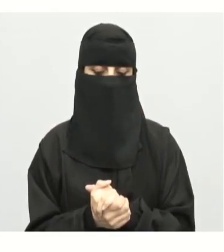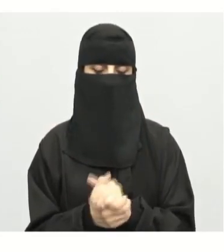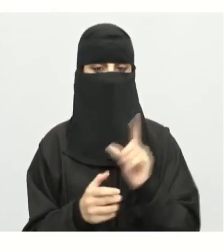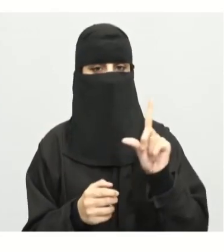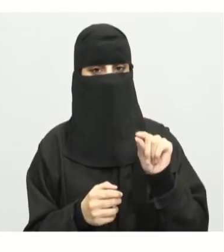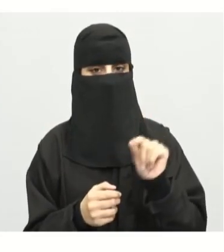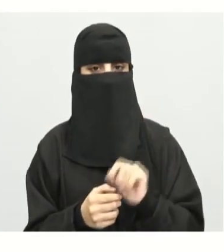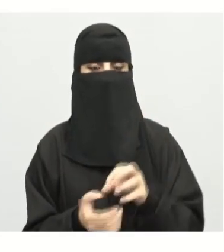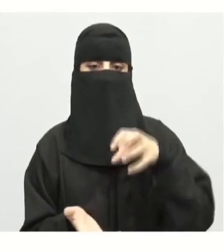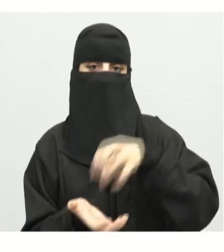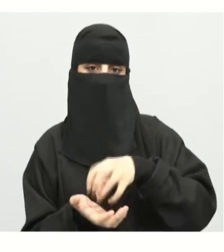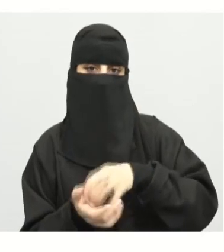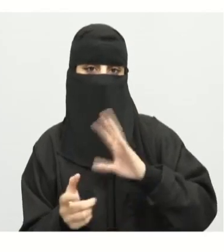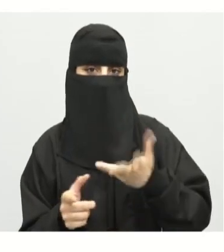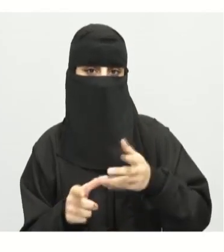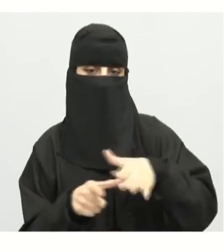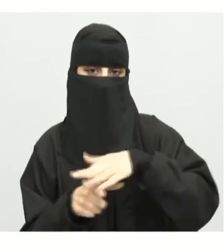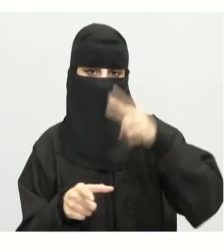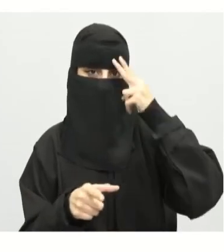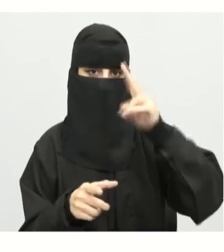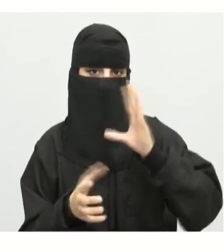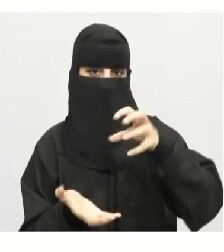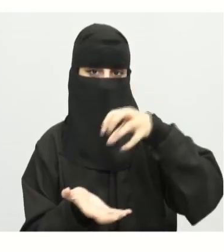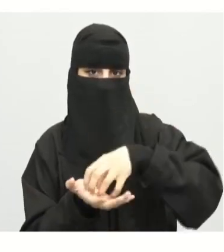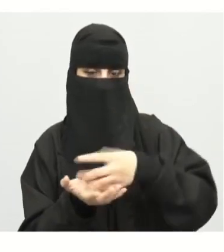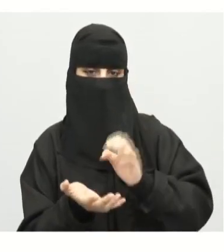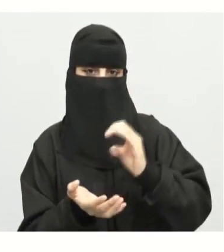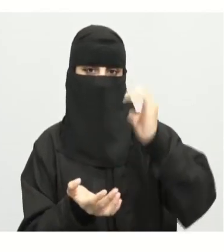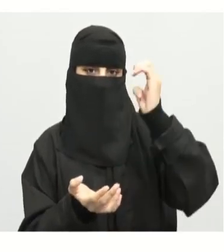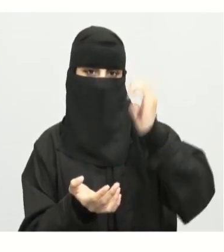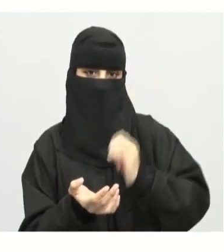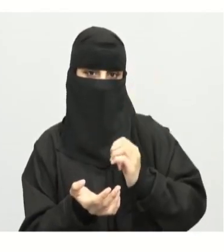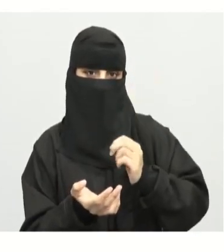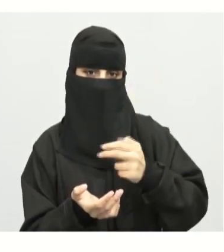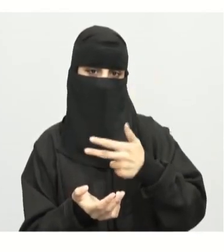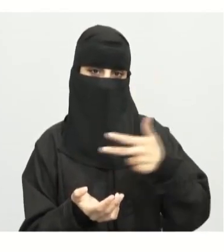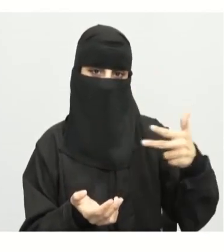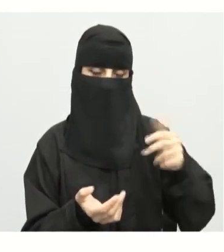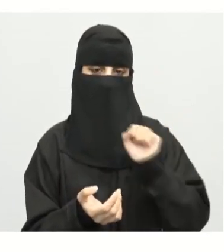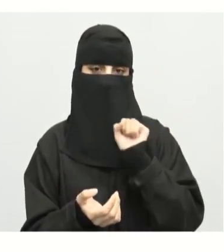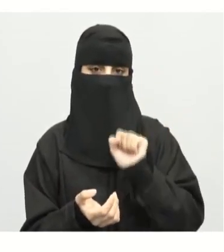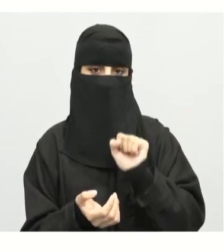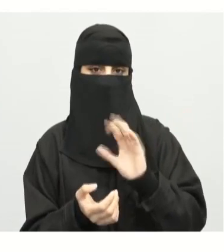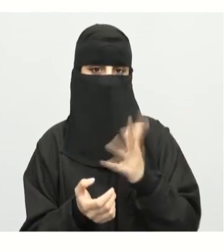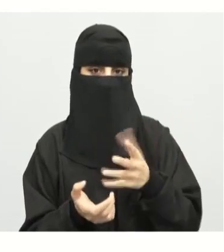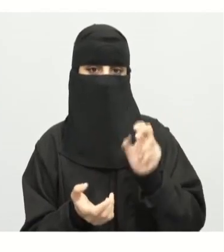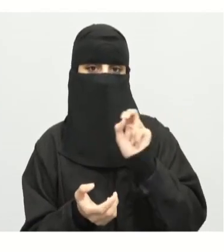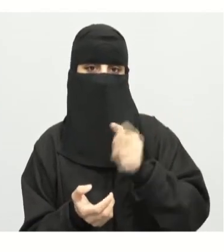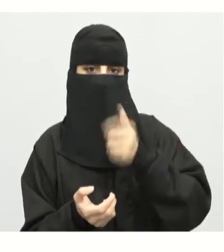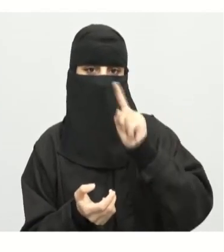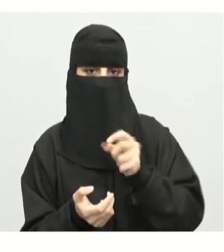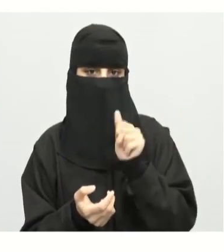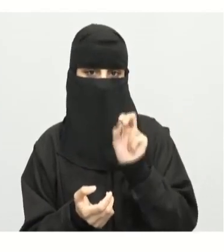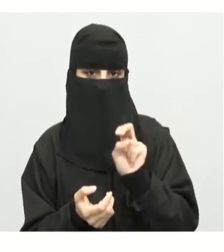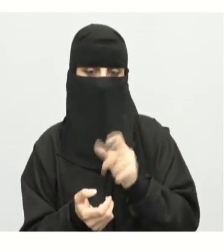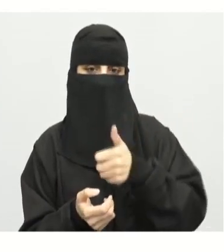ممتاز تقع المملكه العربيه السعوديه في الجنوب الغربي لقاره اسيا وتشغل